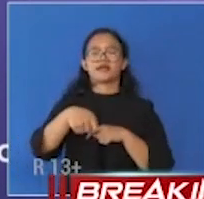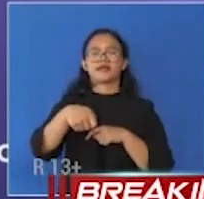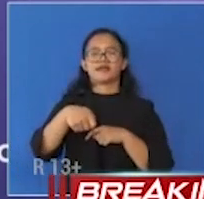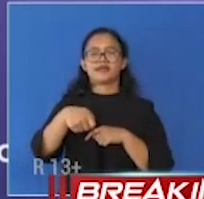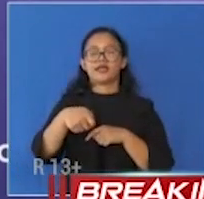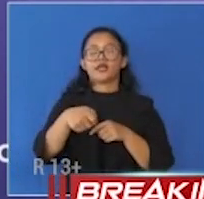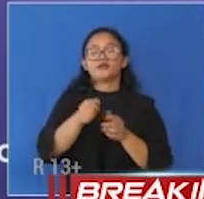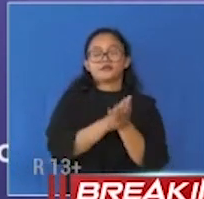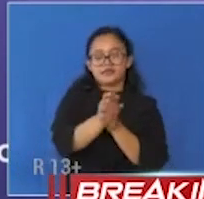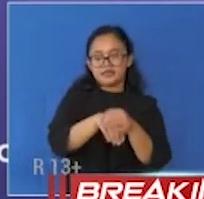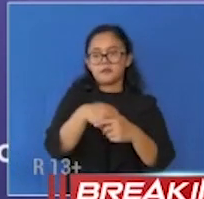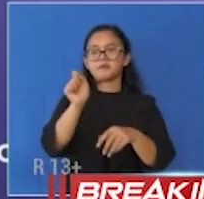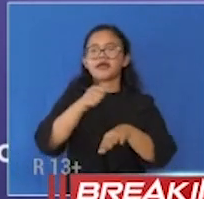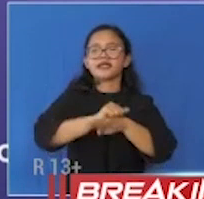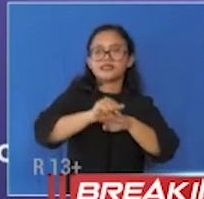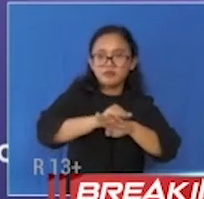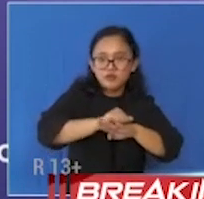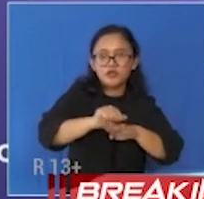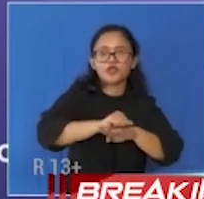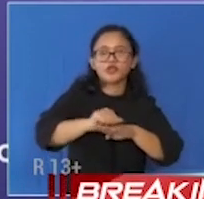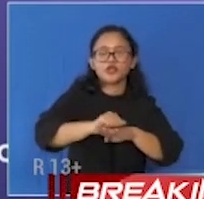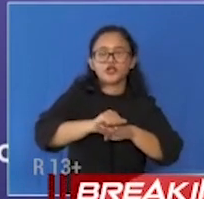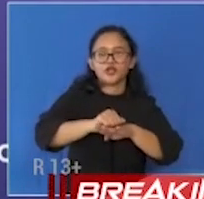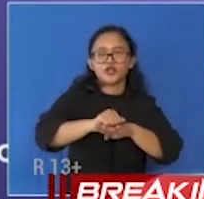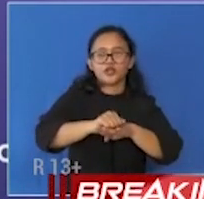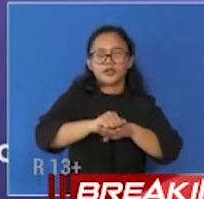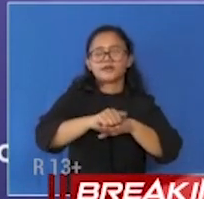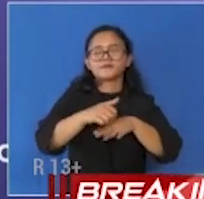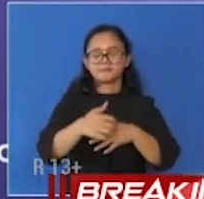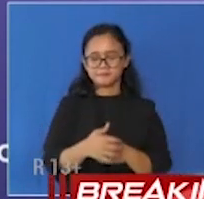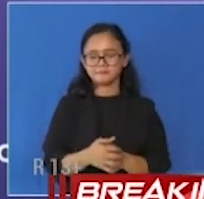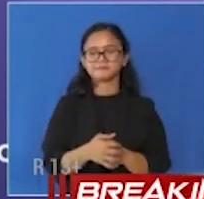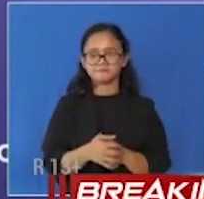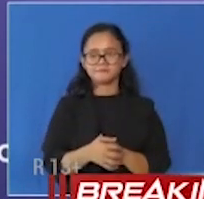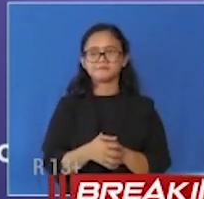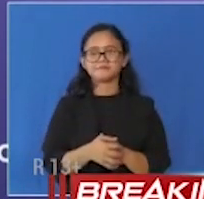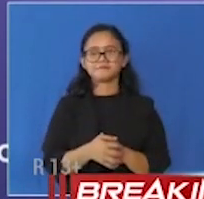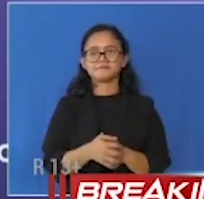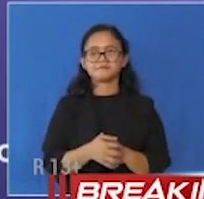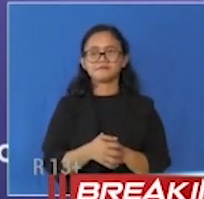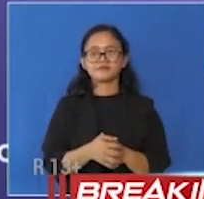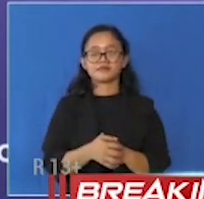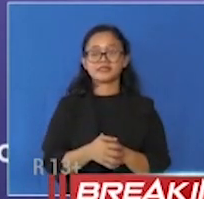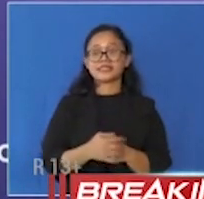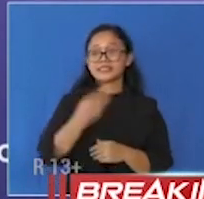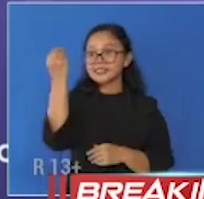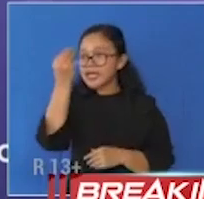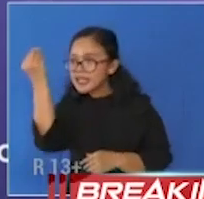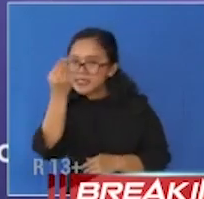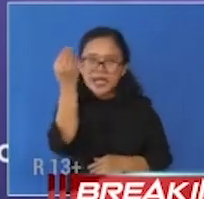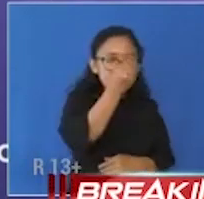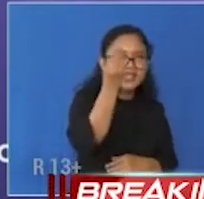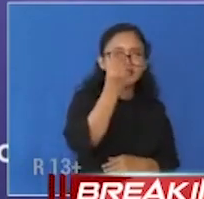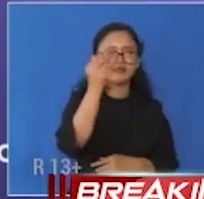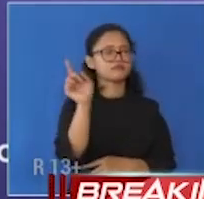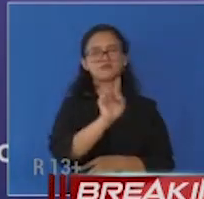cuci tangan dengan menggunakan sabun dan tidak melaksanakan perjalanan kemanapun